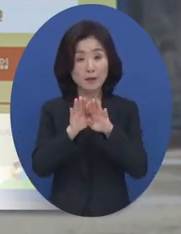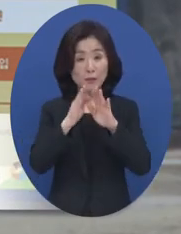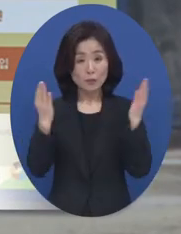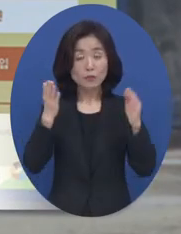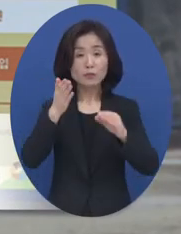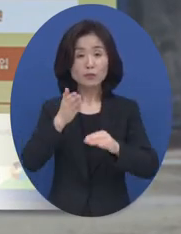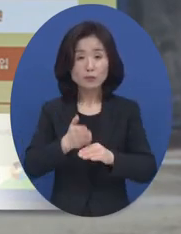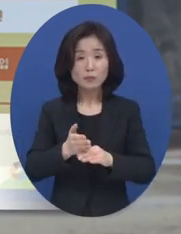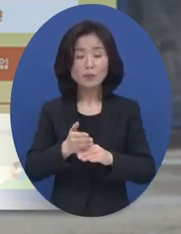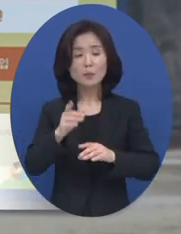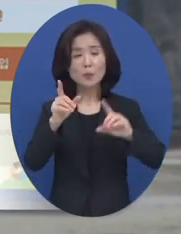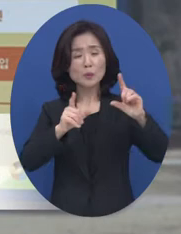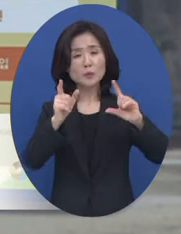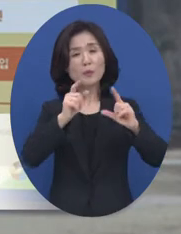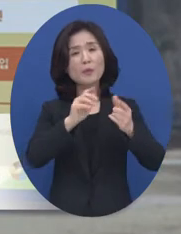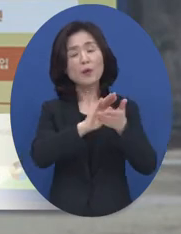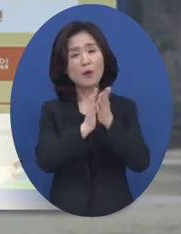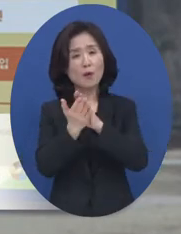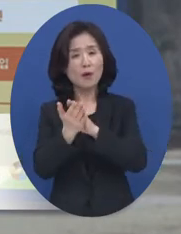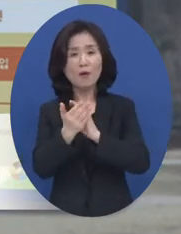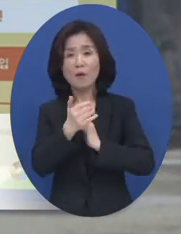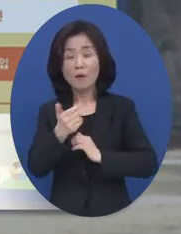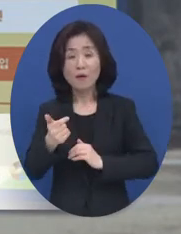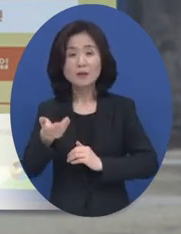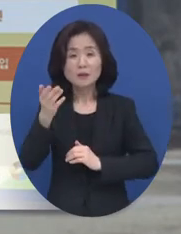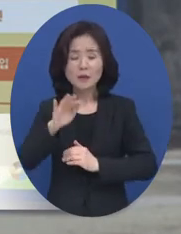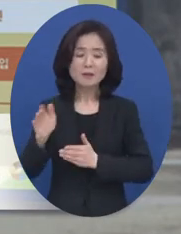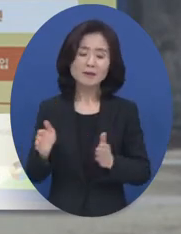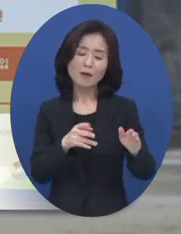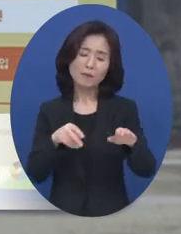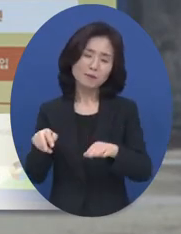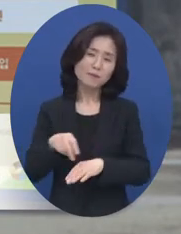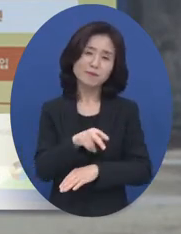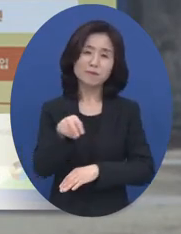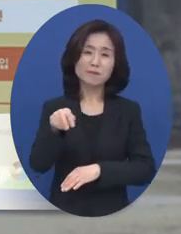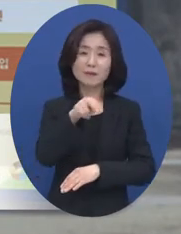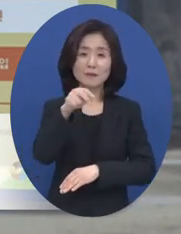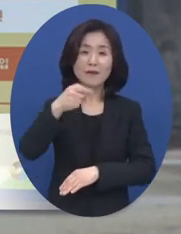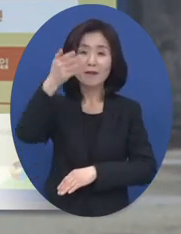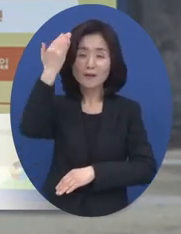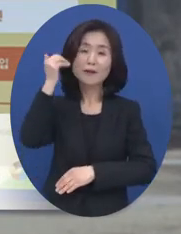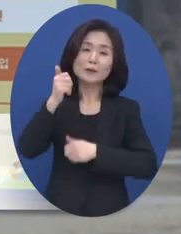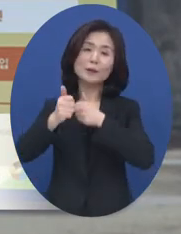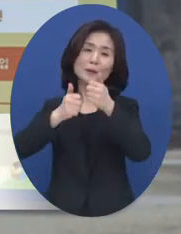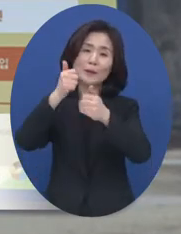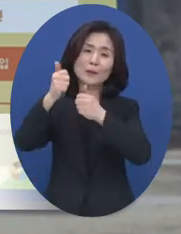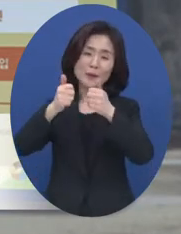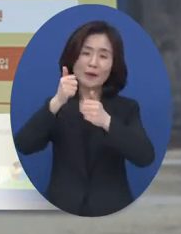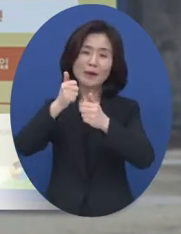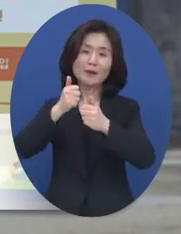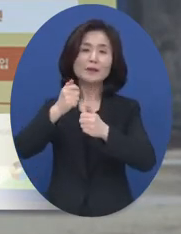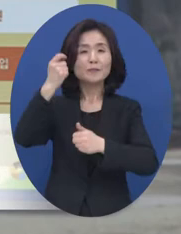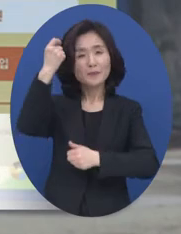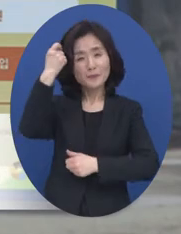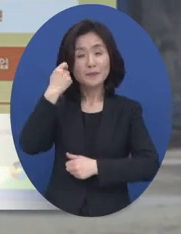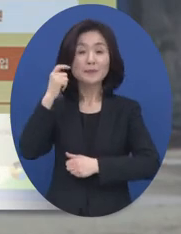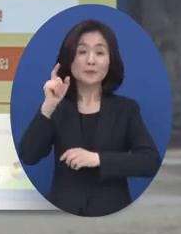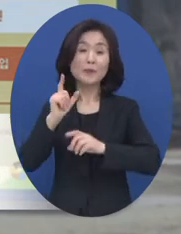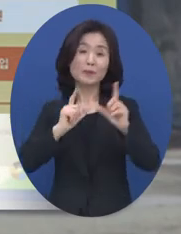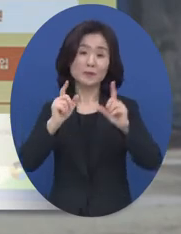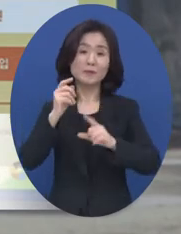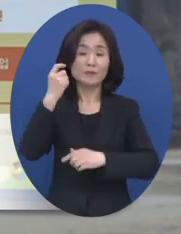가능하도록 개통시키고 있는데요. 모습은 많이 바뀌었지만 굽이굽이 길 따라 걷다 보면 옛 숨결을 느낄 수 있는